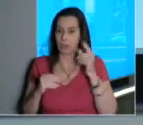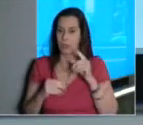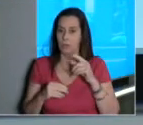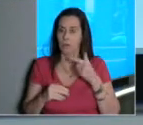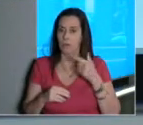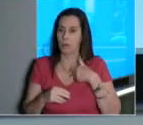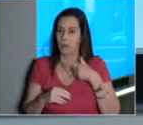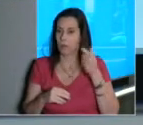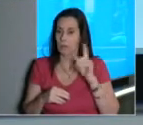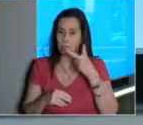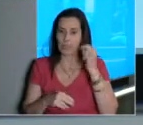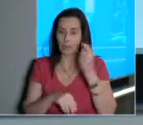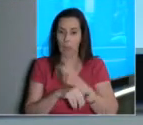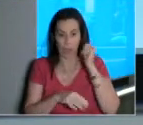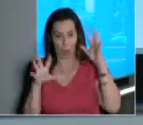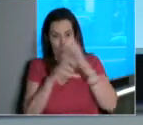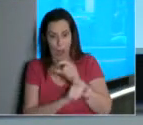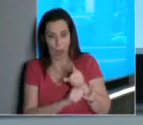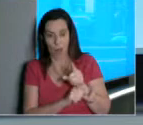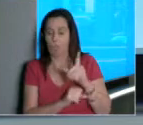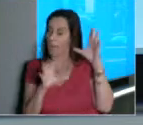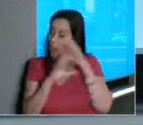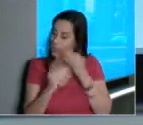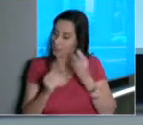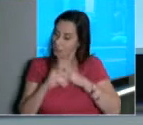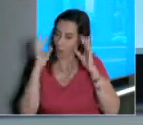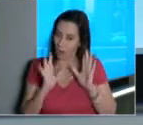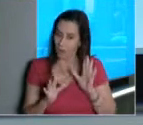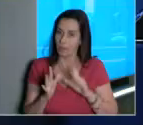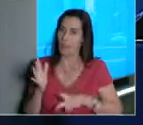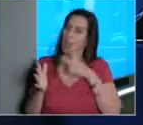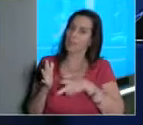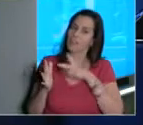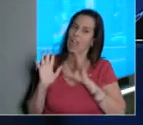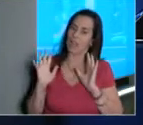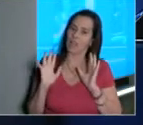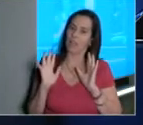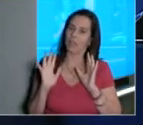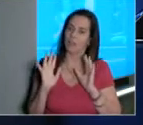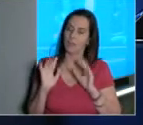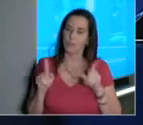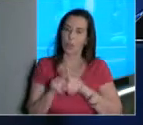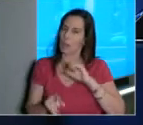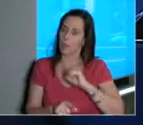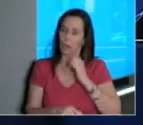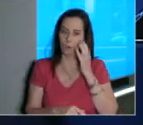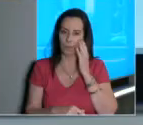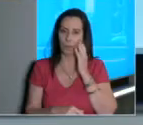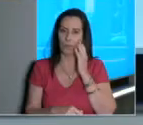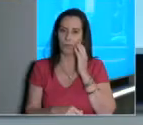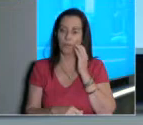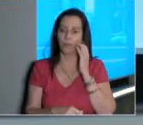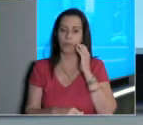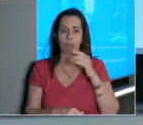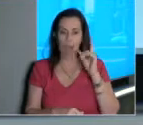נסעתי את זה אתמול בלילה, זה לוקח 20 דקות. אתמול בלילה? הלילה זה ההבדל. הרכבת זה הרכבת, זה אותה מהירות. אוקיי.